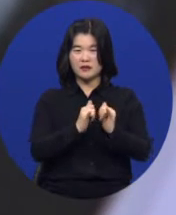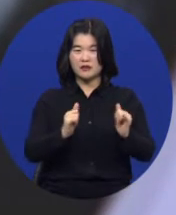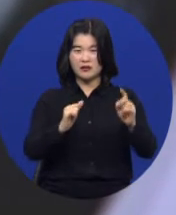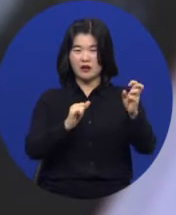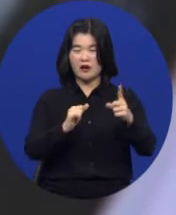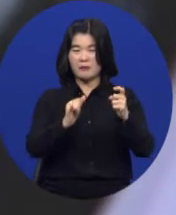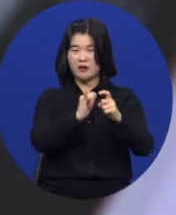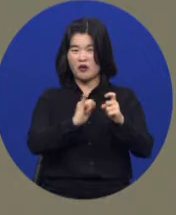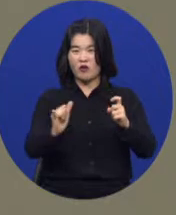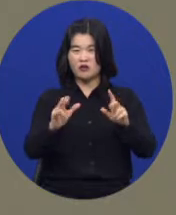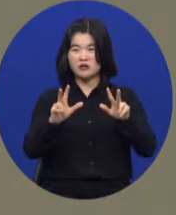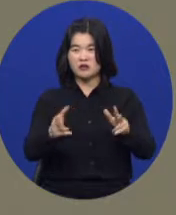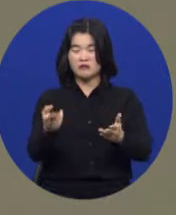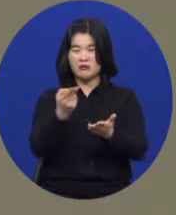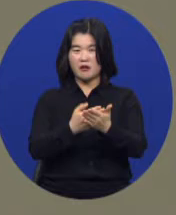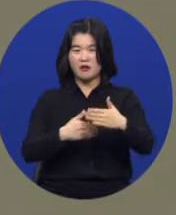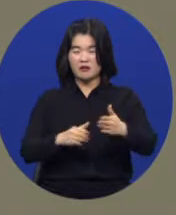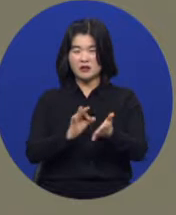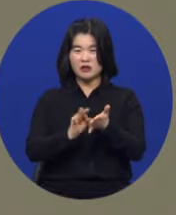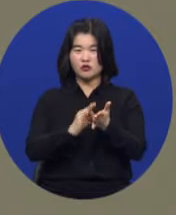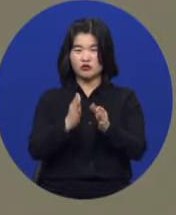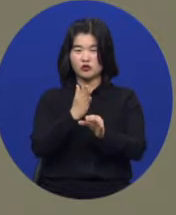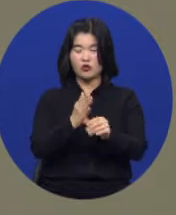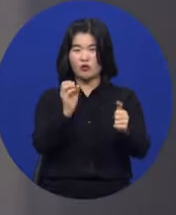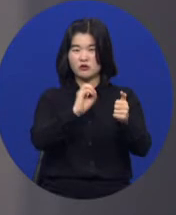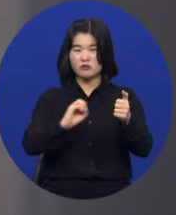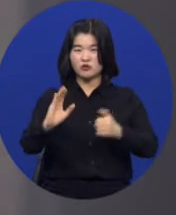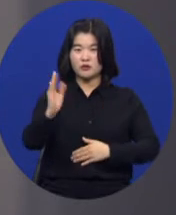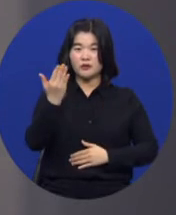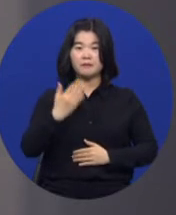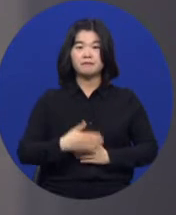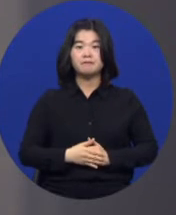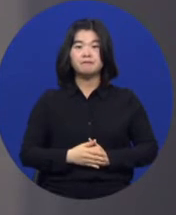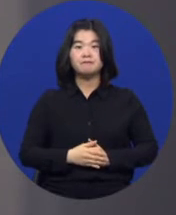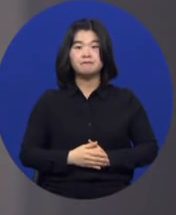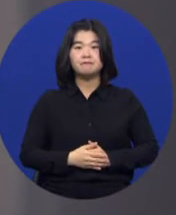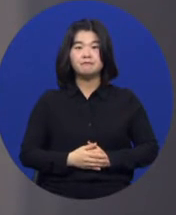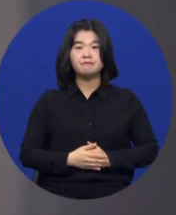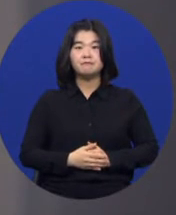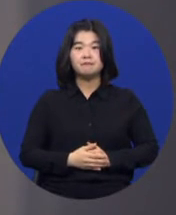명이고 유 증 증 병상 가동률은 50% 입니다